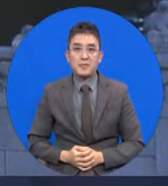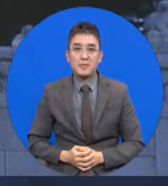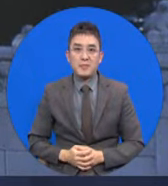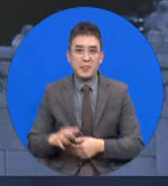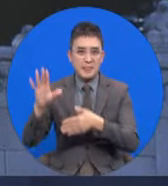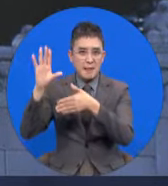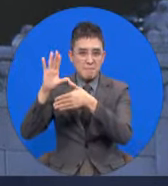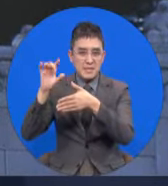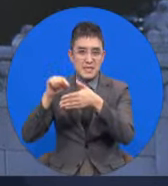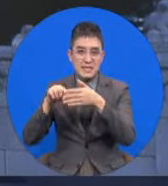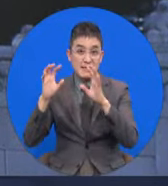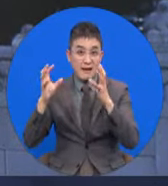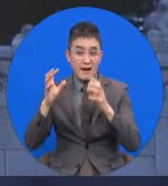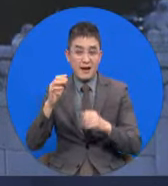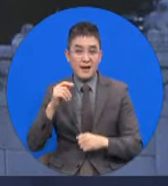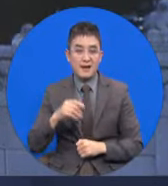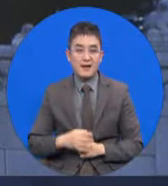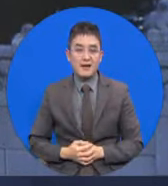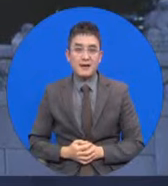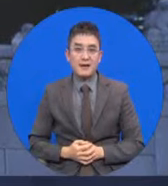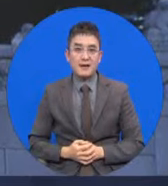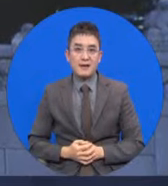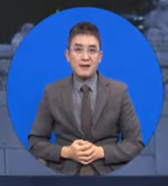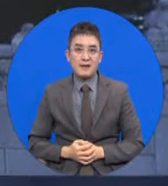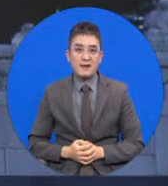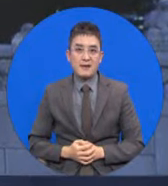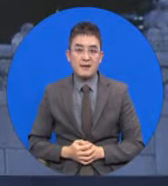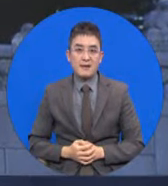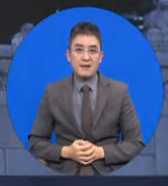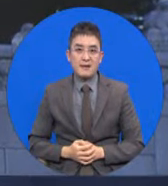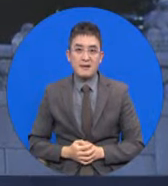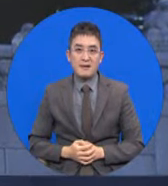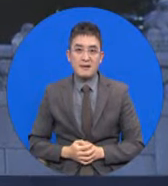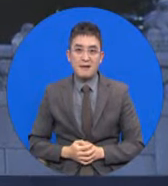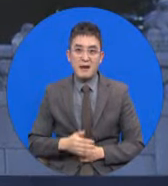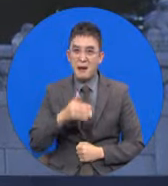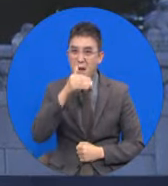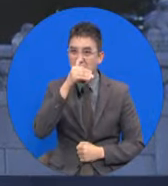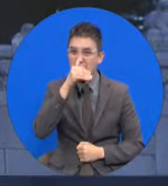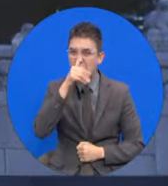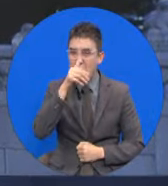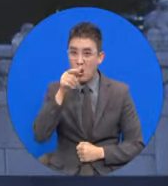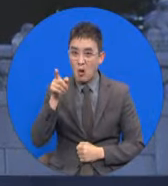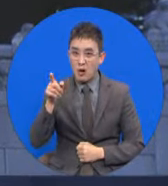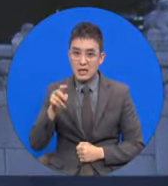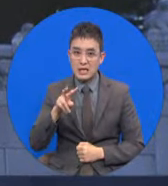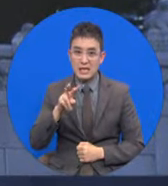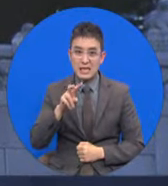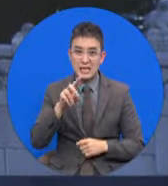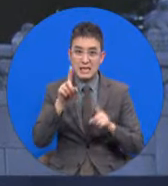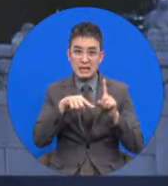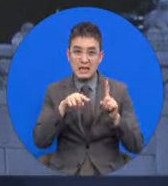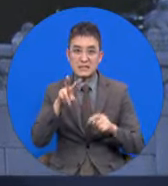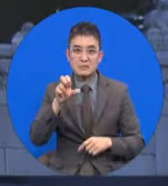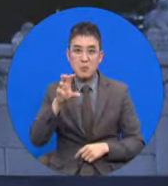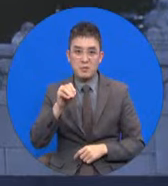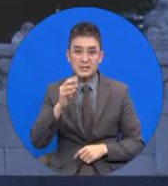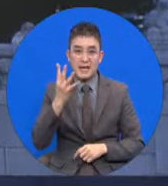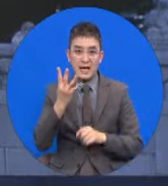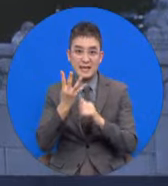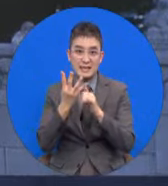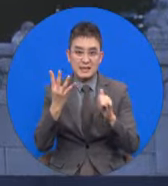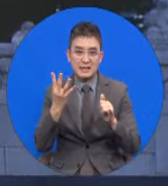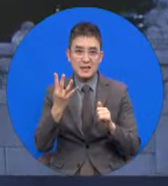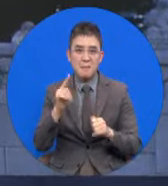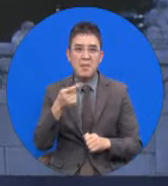남미 국가 얘기도 하면서 이 바보야라고 하면서 이제 25만 원, 1인당 25만 원, 4인 가구 기준 100만 원씩